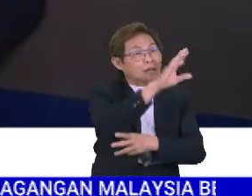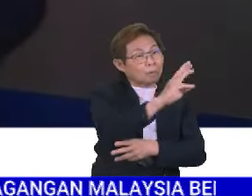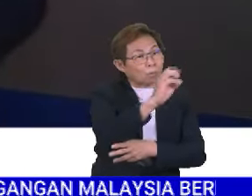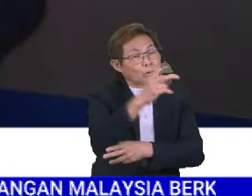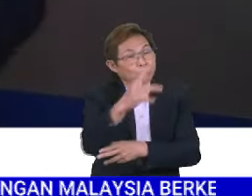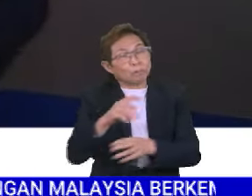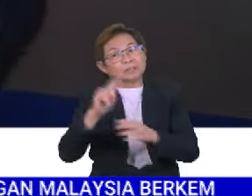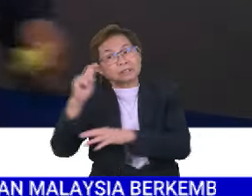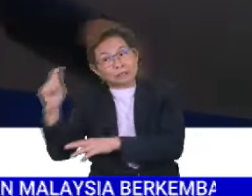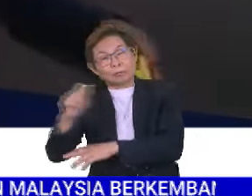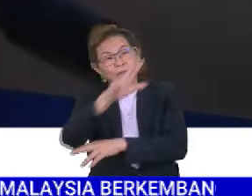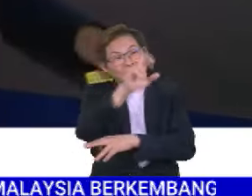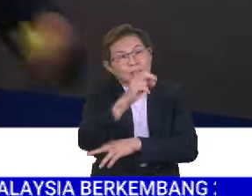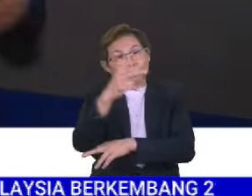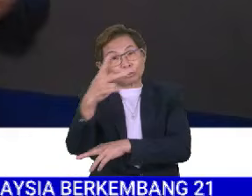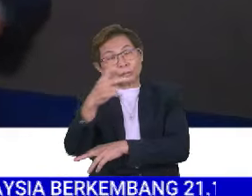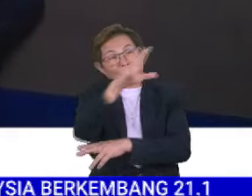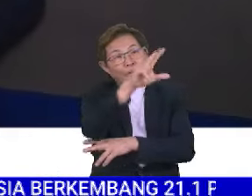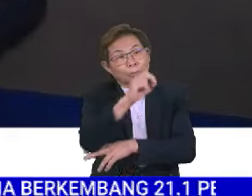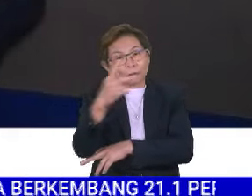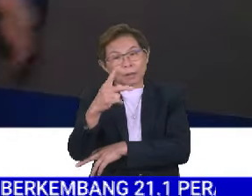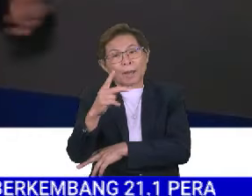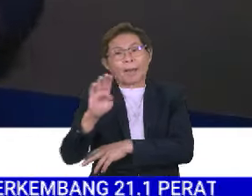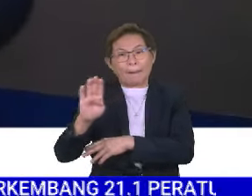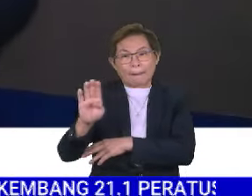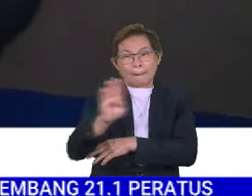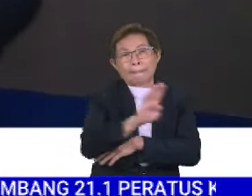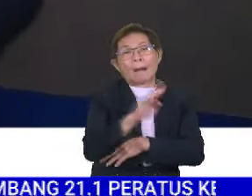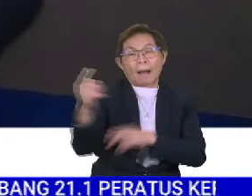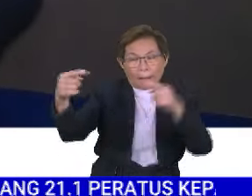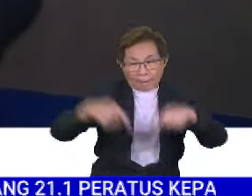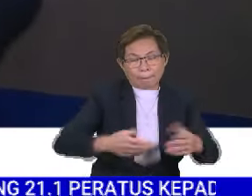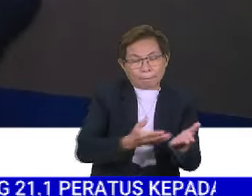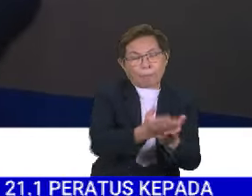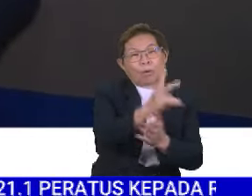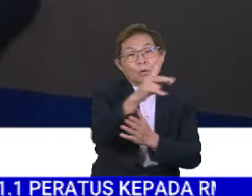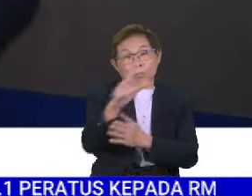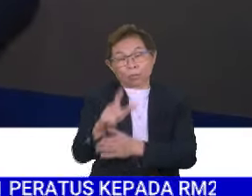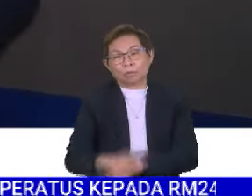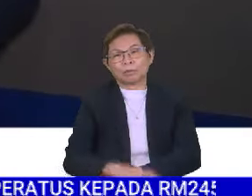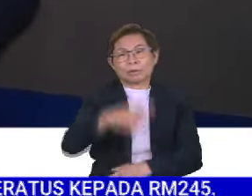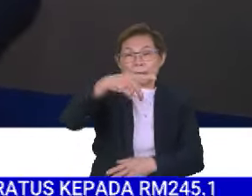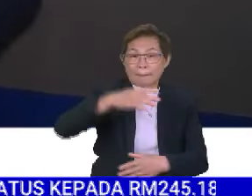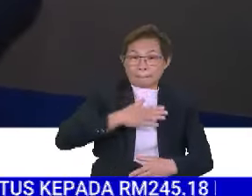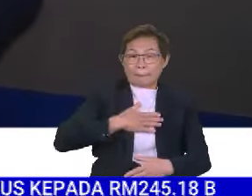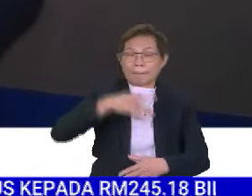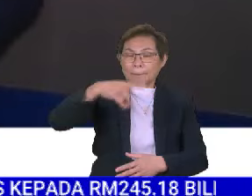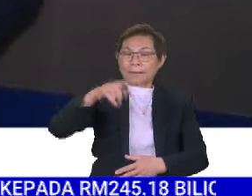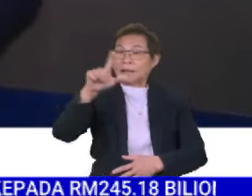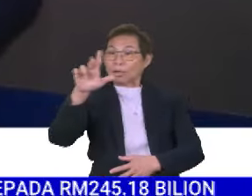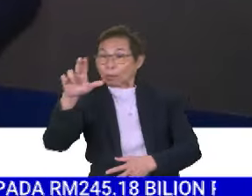timur dan 30,000 lagi menghara ke arah pantai barat iaitu Kuala Lumpur. Dan pihak Plus juga